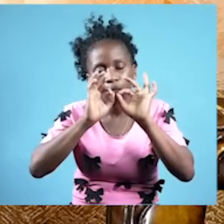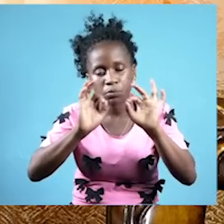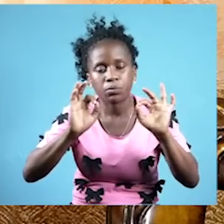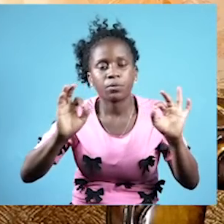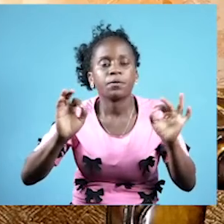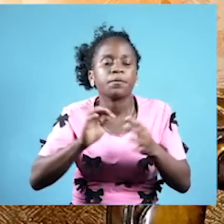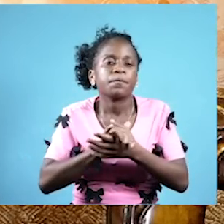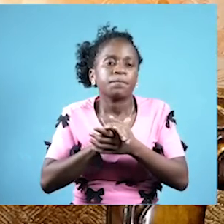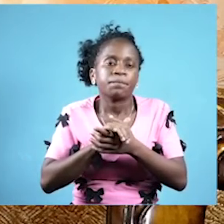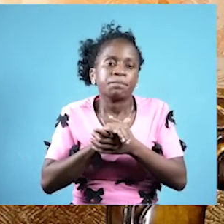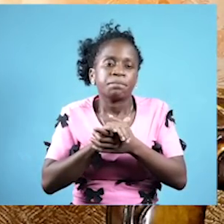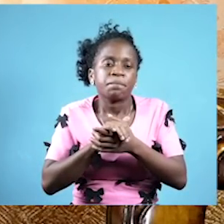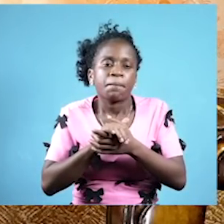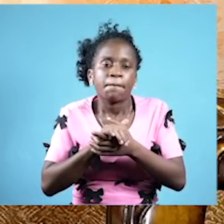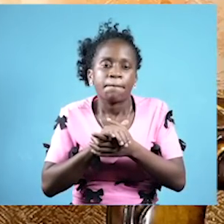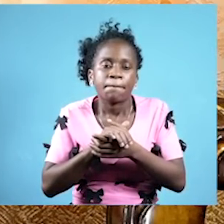tunakokwenda